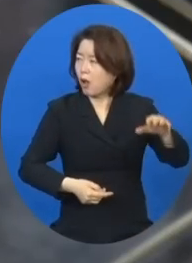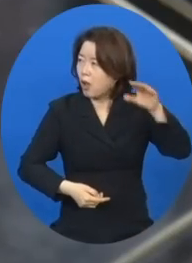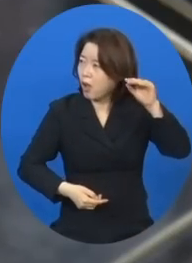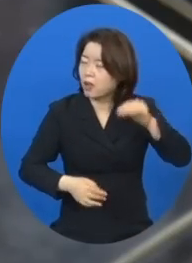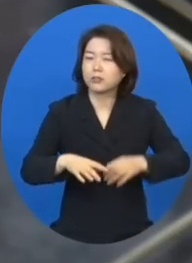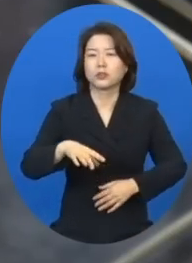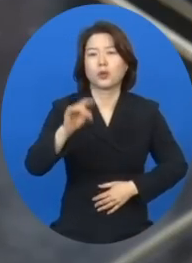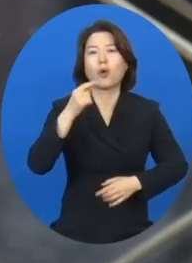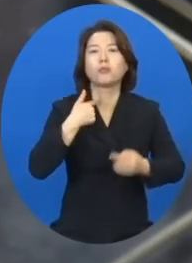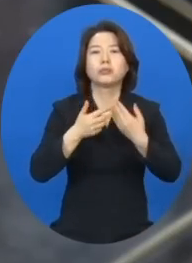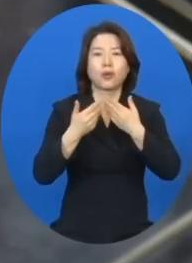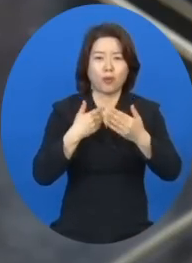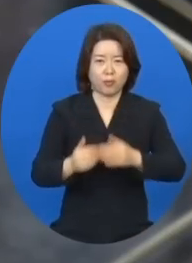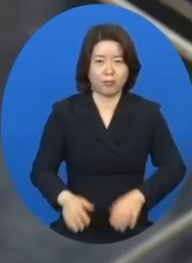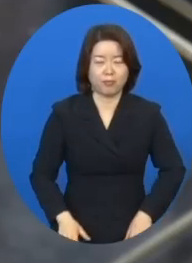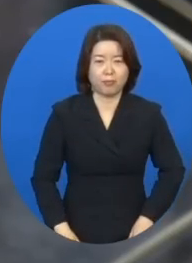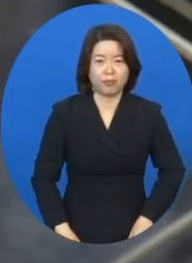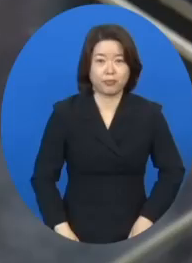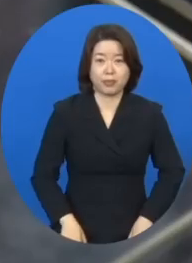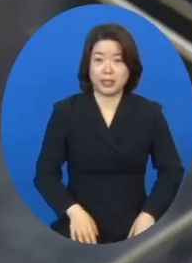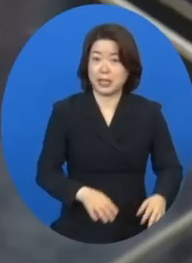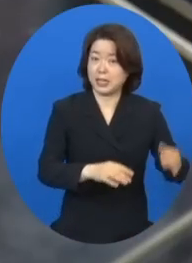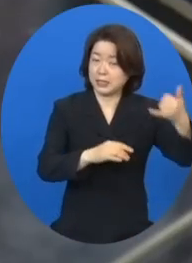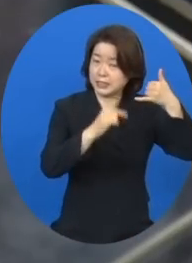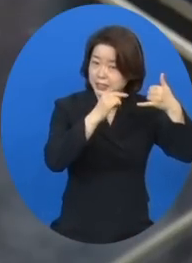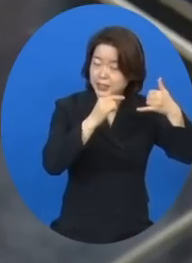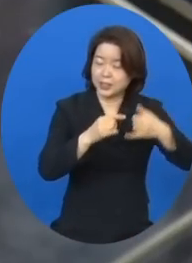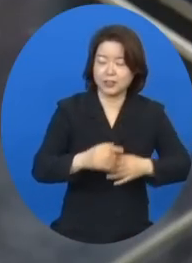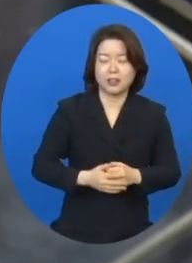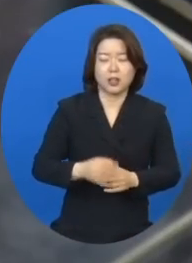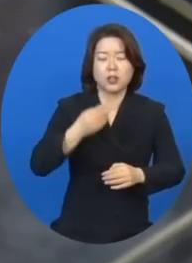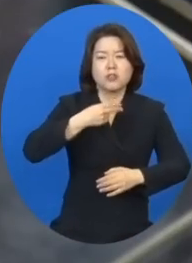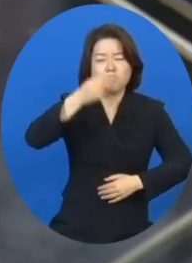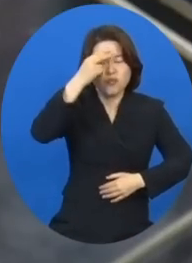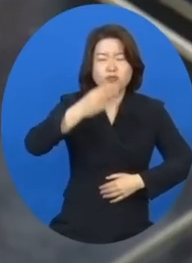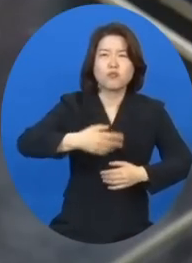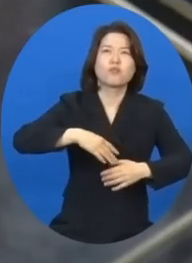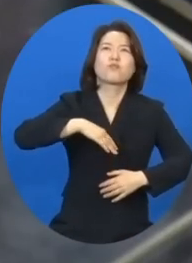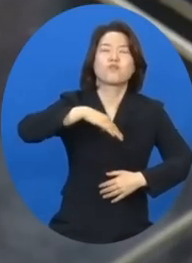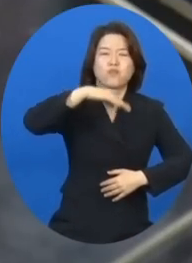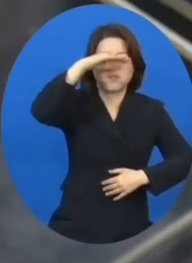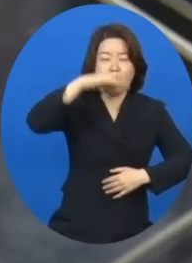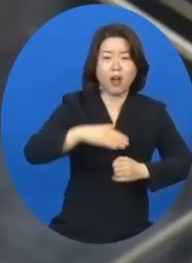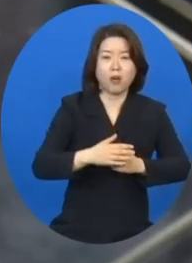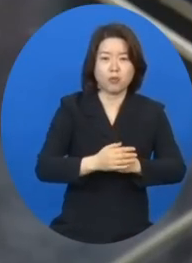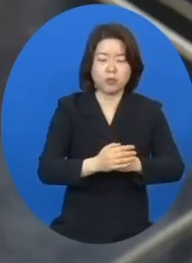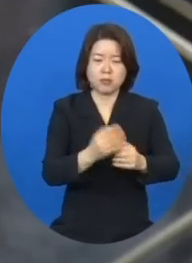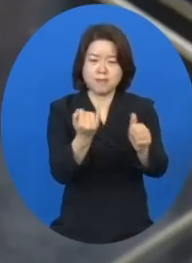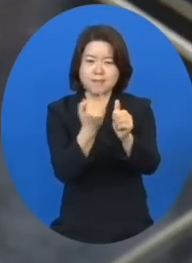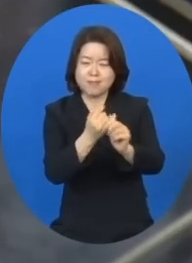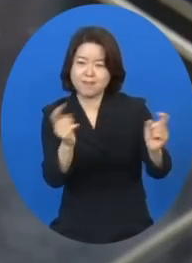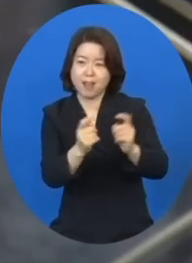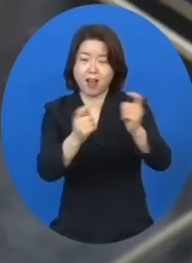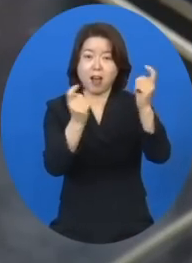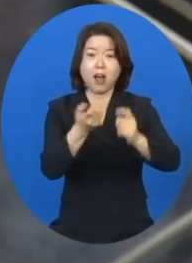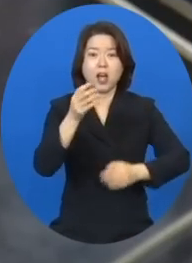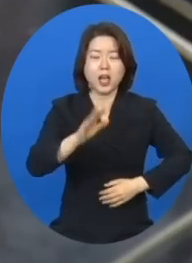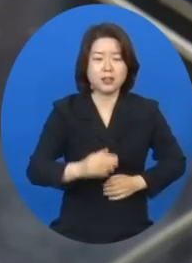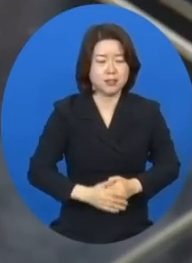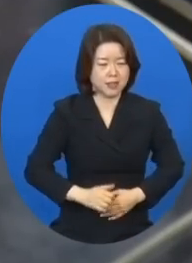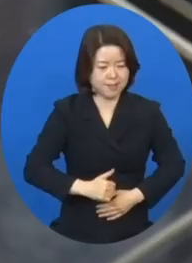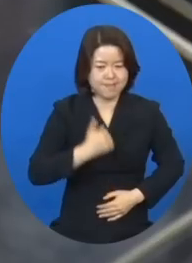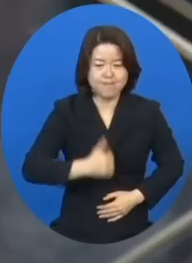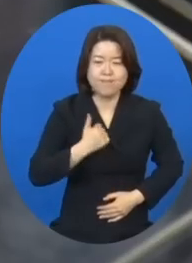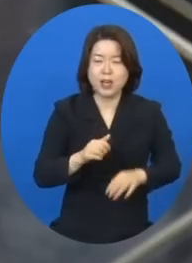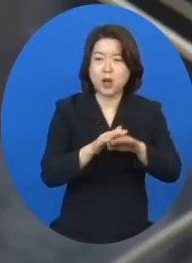일이었습니다. 술을 드시고 부부싸움을 하셨는데 분이 안 풀려서 목사에게 그